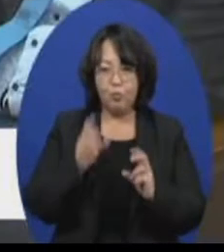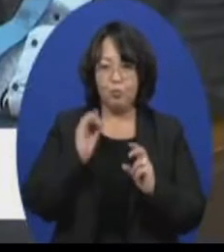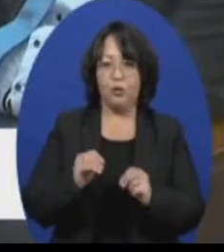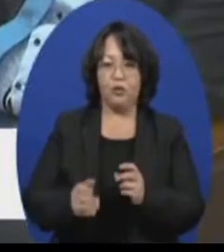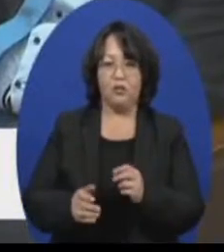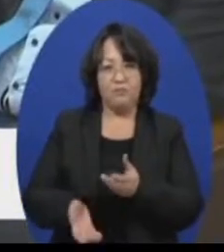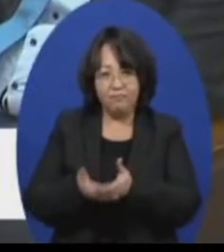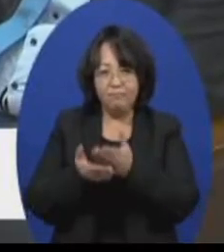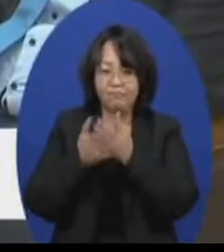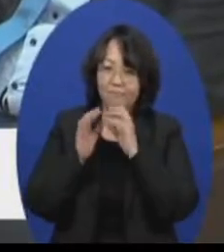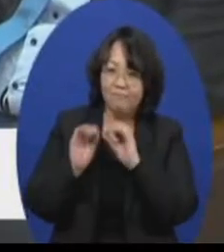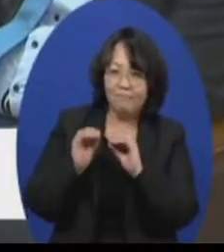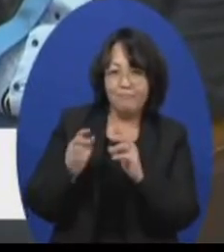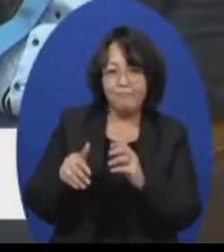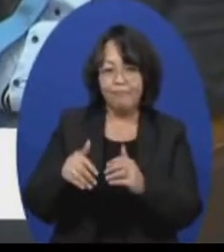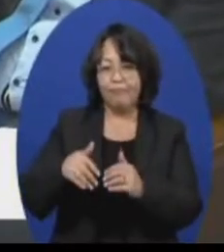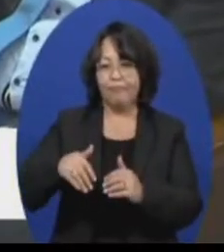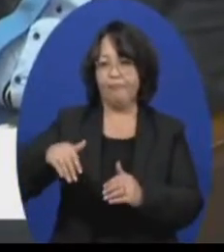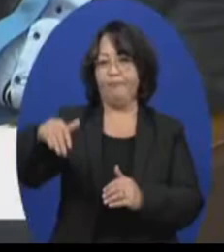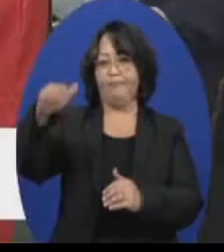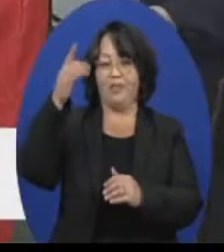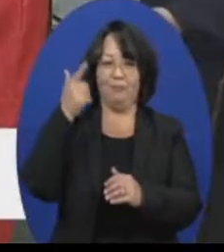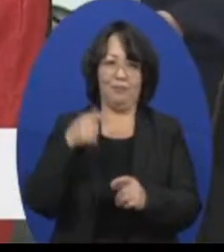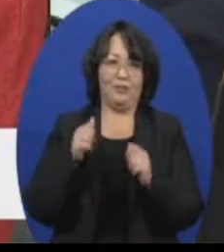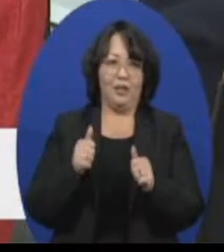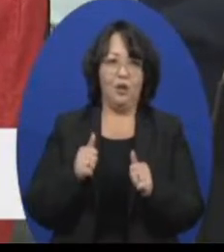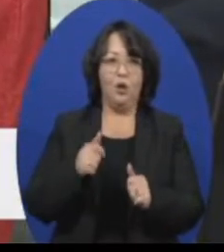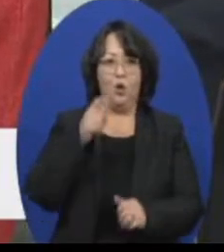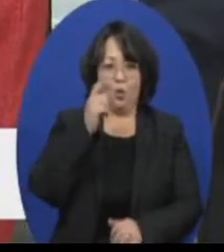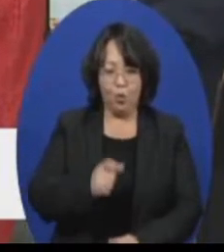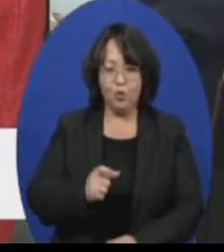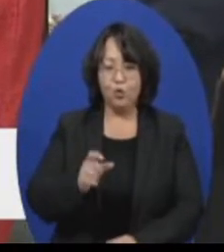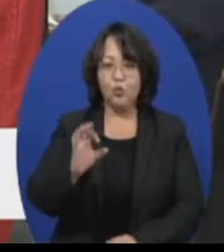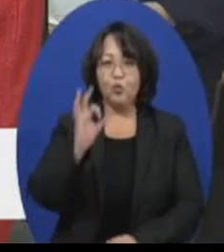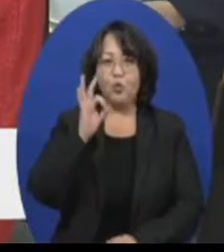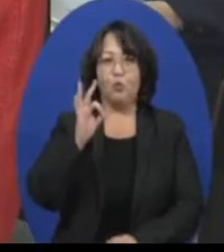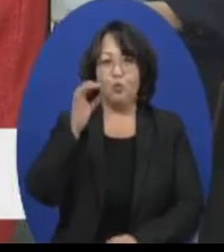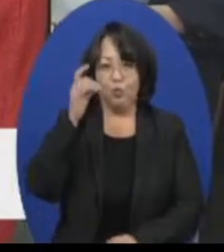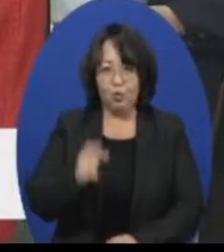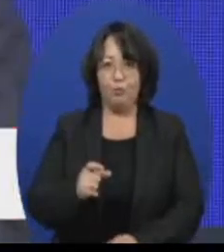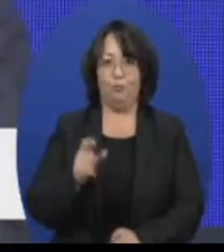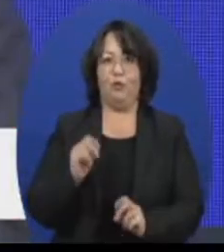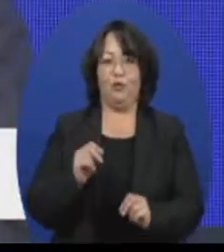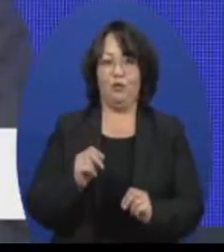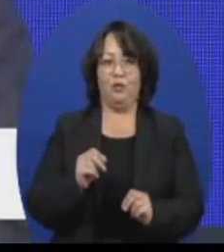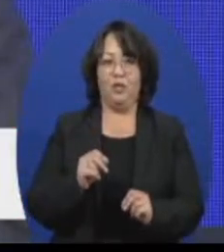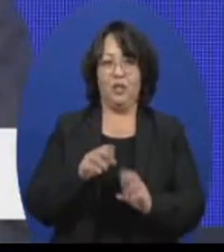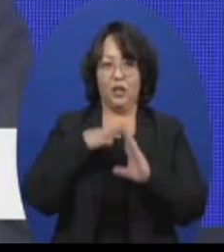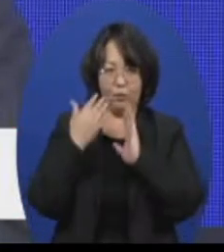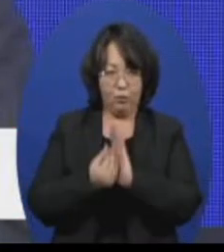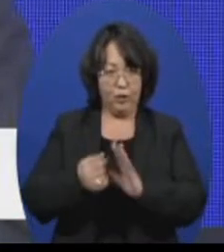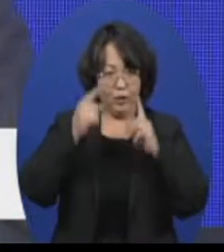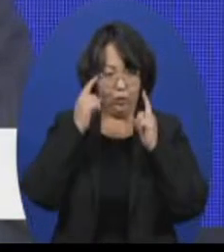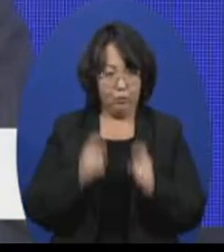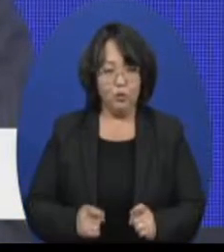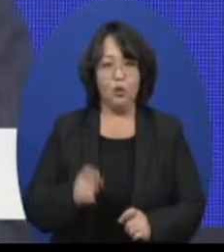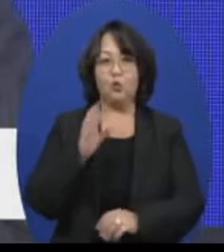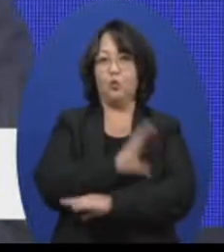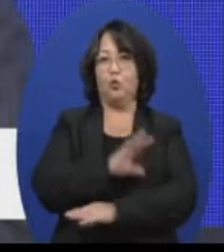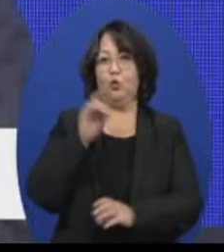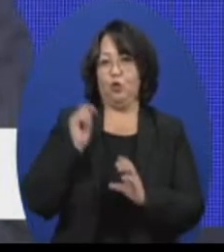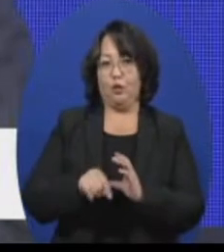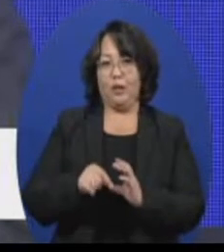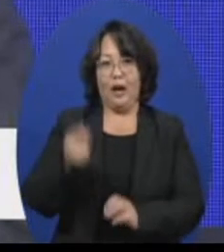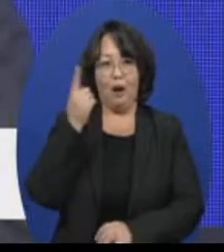чухал ажил юм билээ. Тэр хүний хүн болгоно гэж одоо манай эцэг өвгөд ярьдаг бас хүнээр хүн хийнэ гэж. Тэгэхээр хүний гэр бүлийн хүмүүжлэл гэж байна. Одоо сургууль дээр